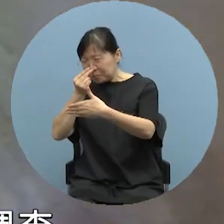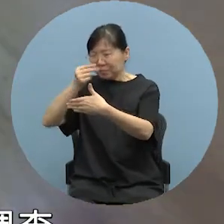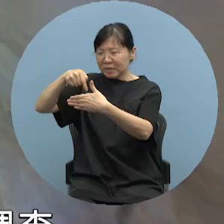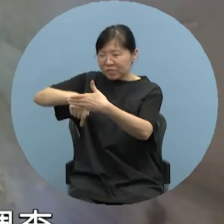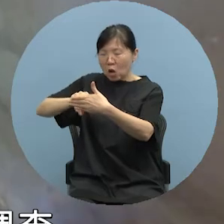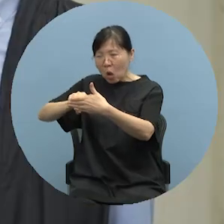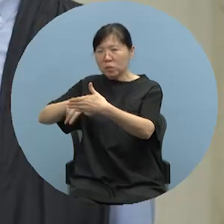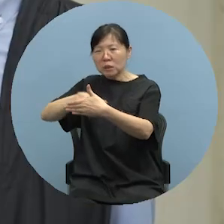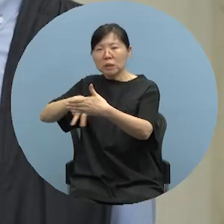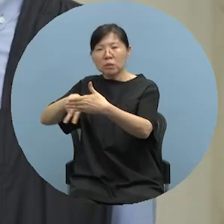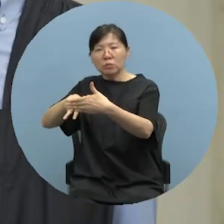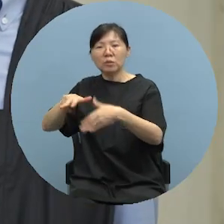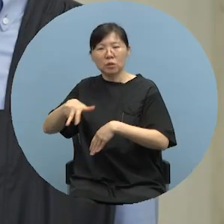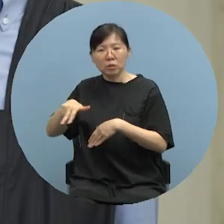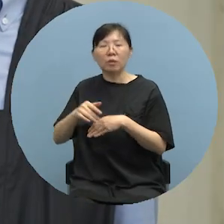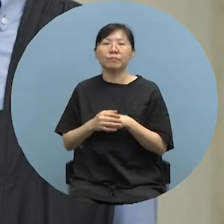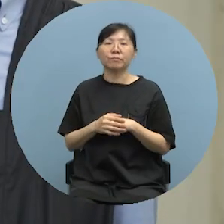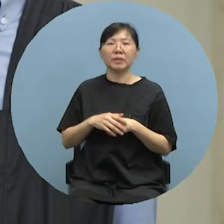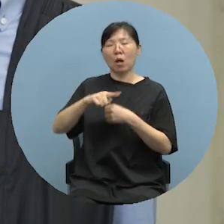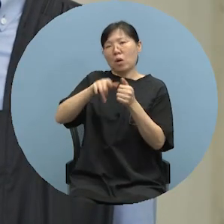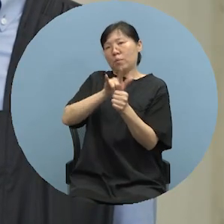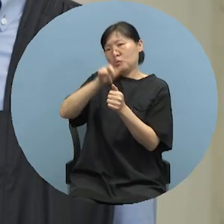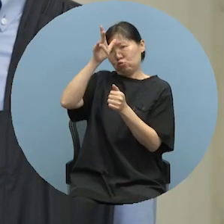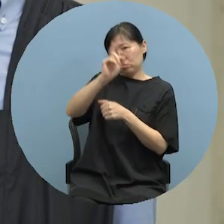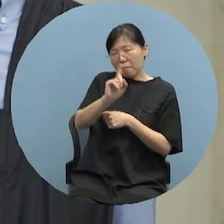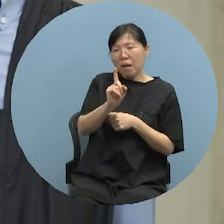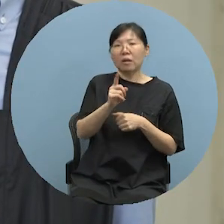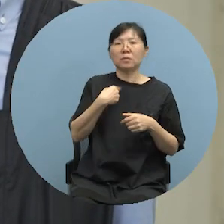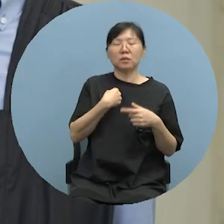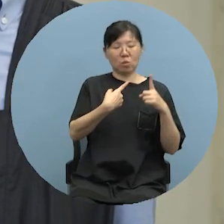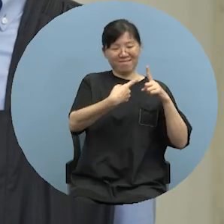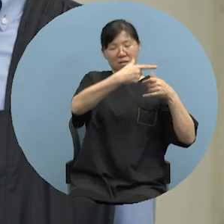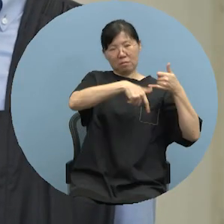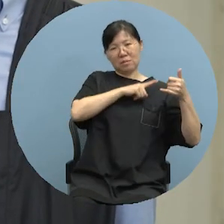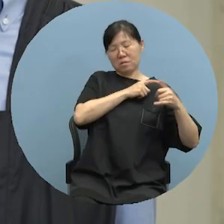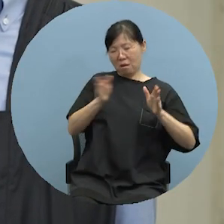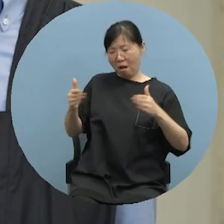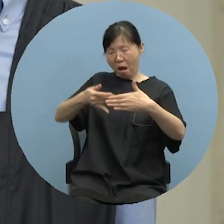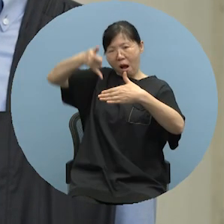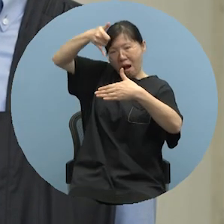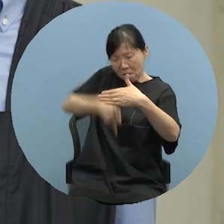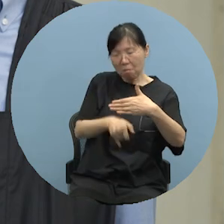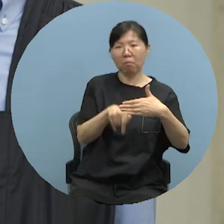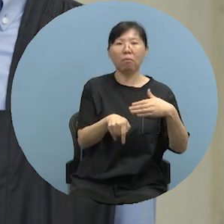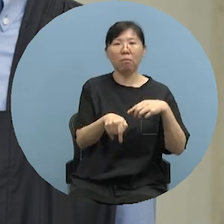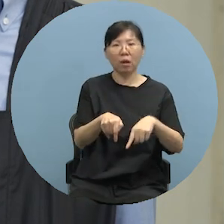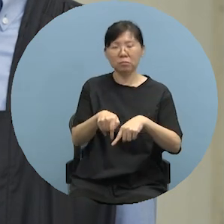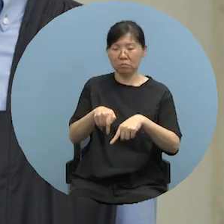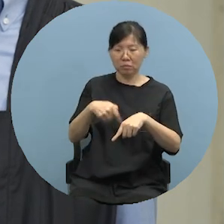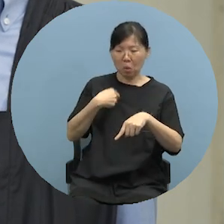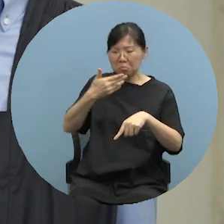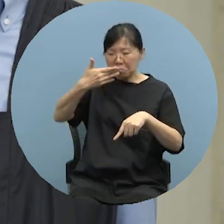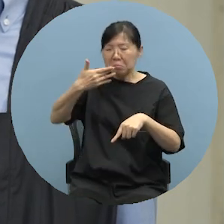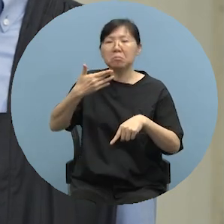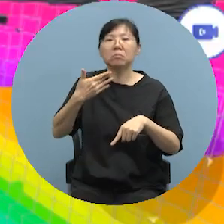場地調查。 目前環保署係依賴調查人員嘅嗅覺咧，係進行空氣滋